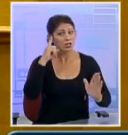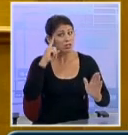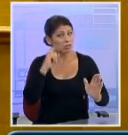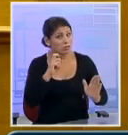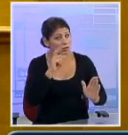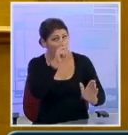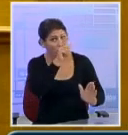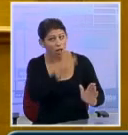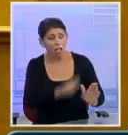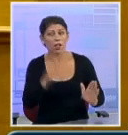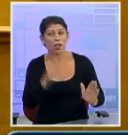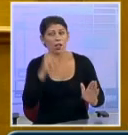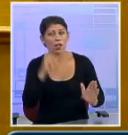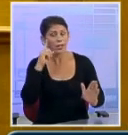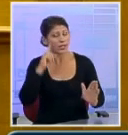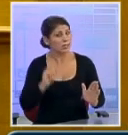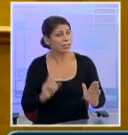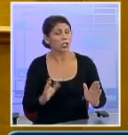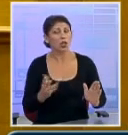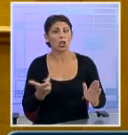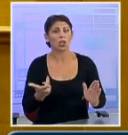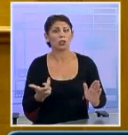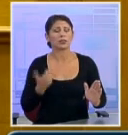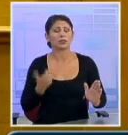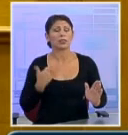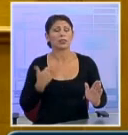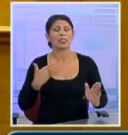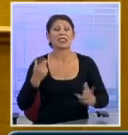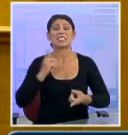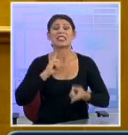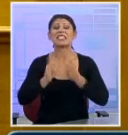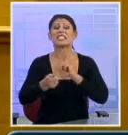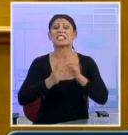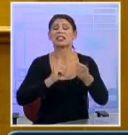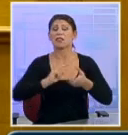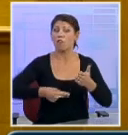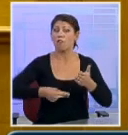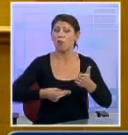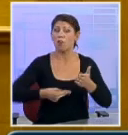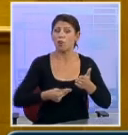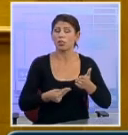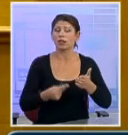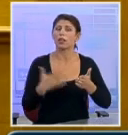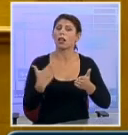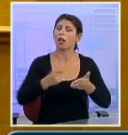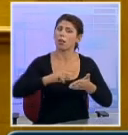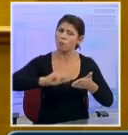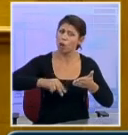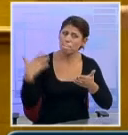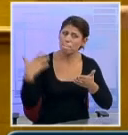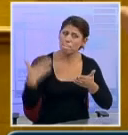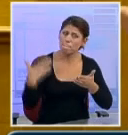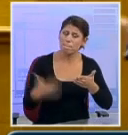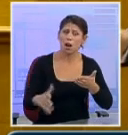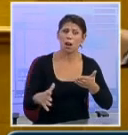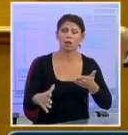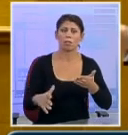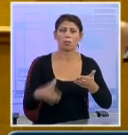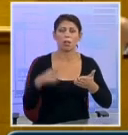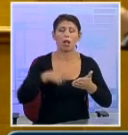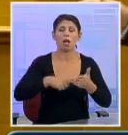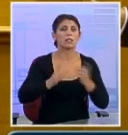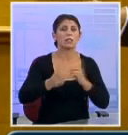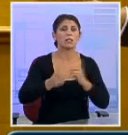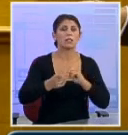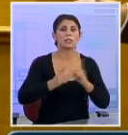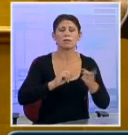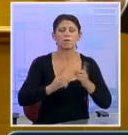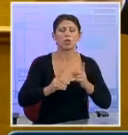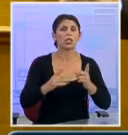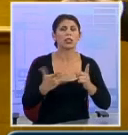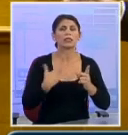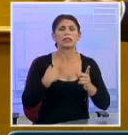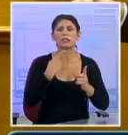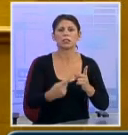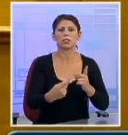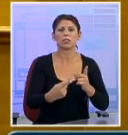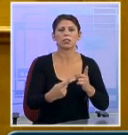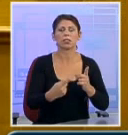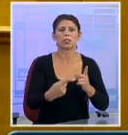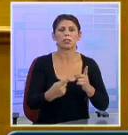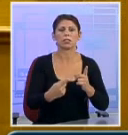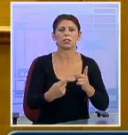δίνει τις συμβουλές και κατέθεσα τώρα στα πρακτικά. Άκουσα επίσης τον Πρωθυπουργό να λέει ότι συγκρούστηκε